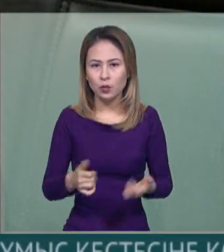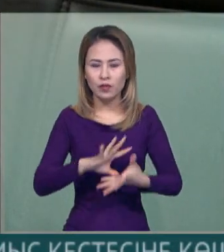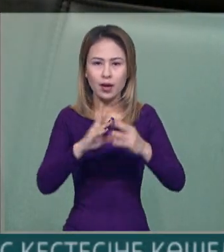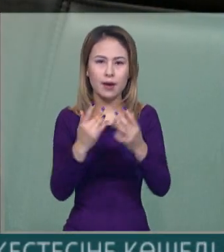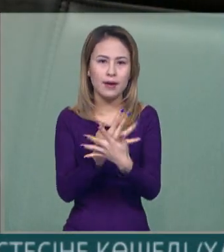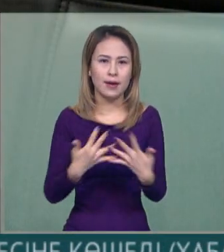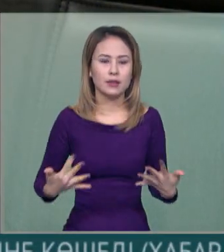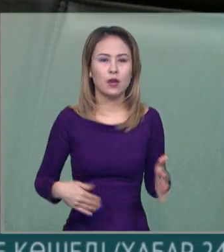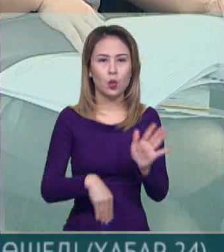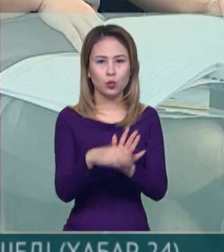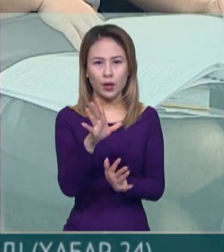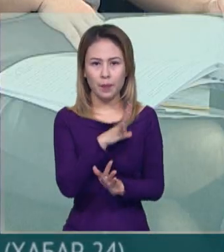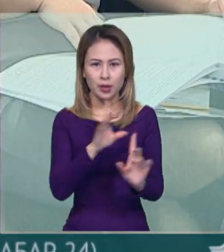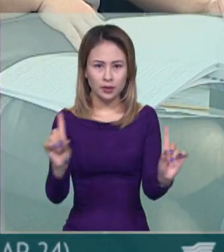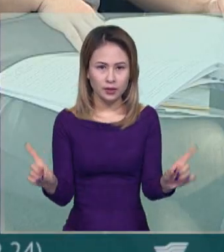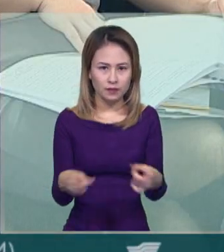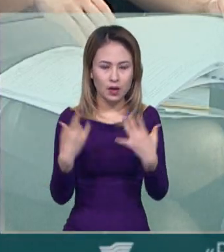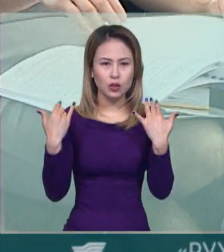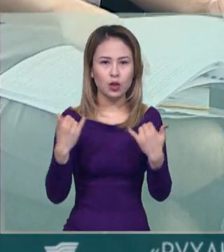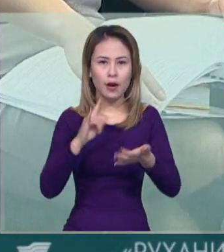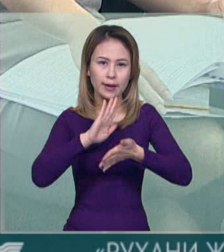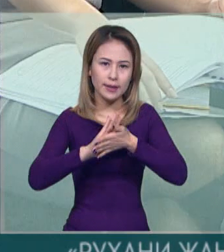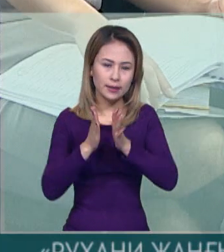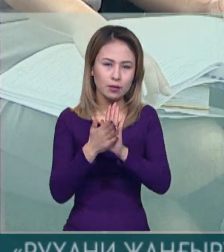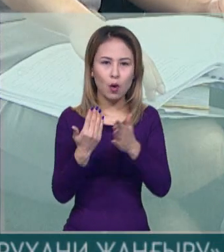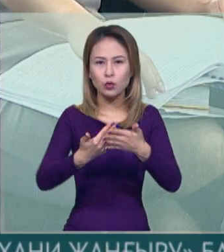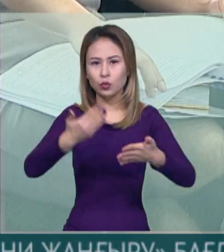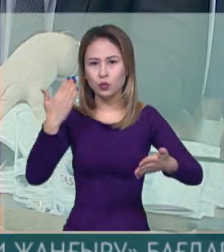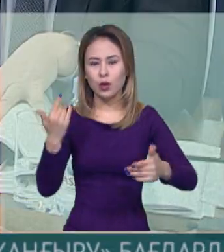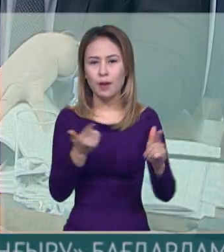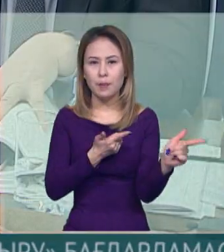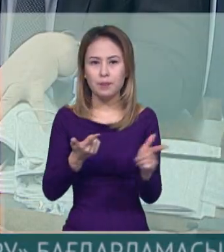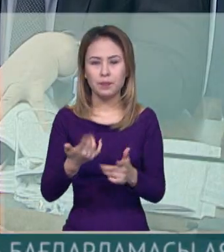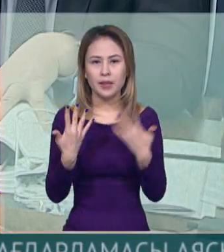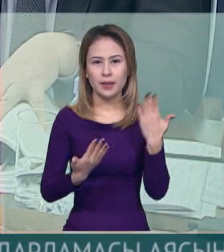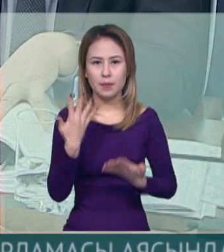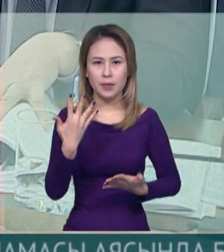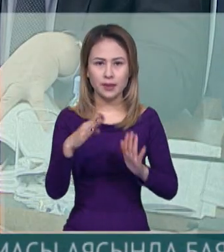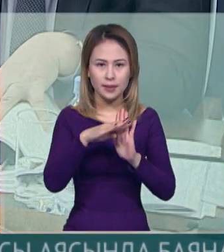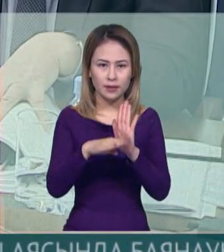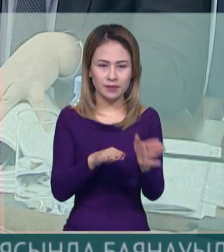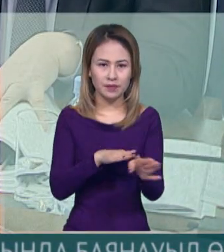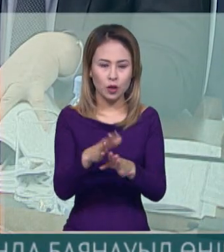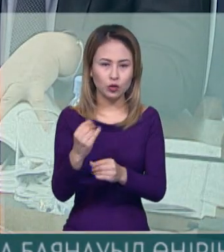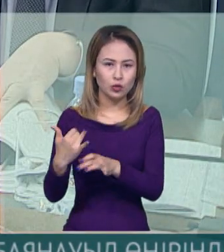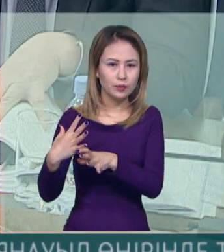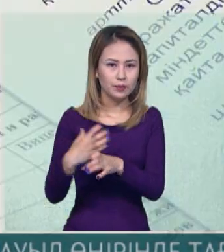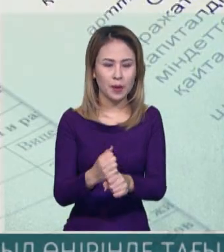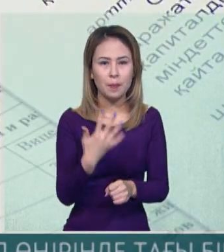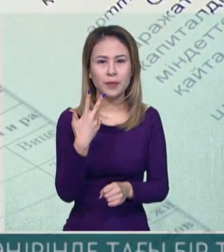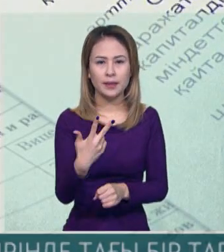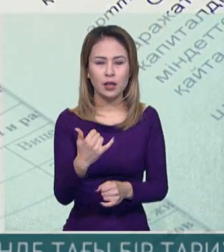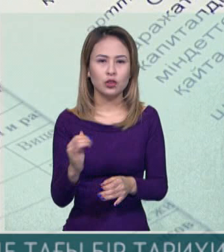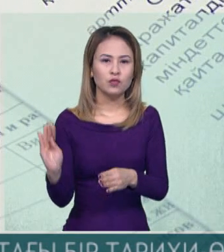үрдісі оңтайландырылған. Бұрындары келісім шарт жасалған қанға дейін жобаны әзірлеу 5 кезеңнен өтсе, қазір ол 3-ге дейін қысқарды.